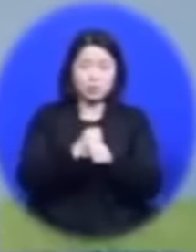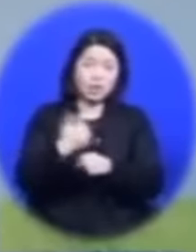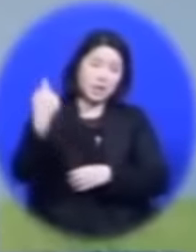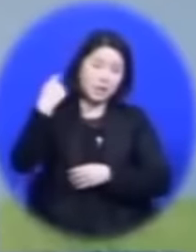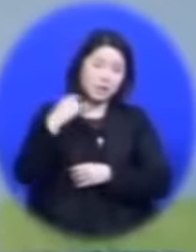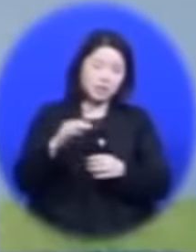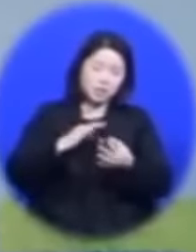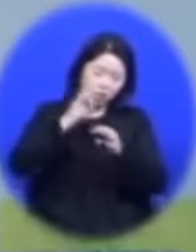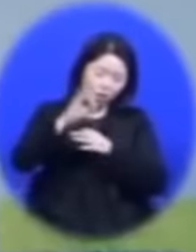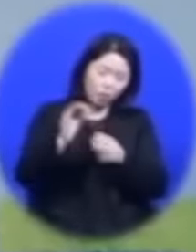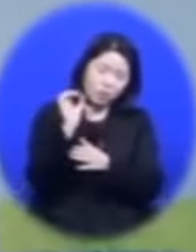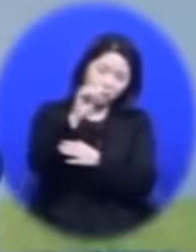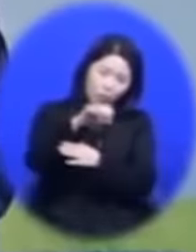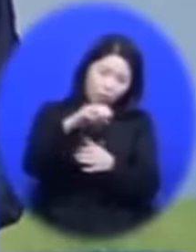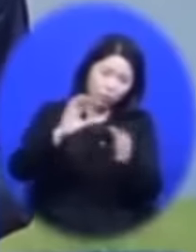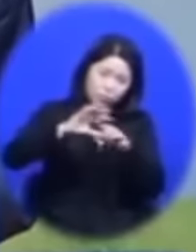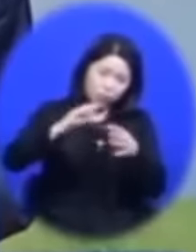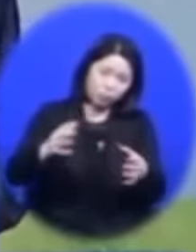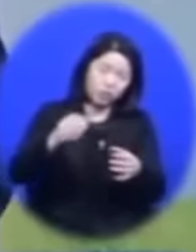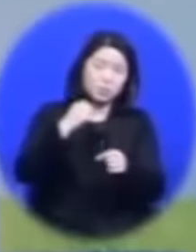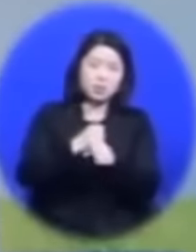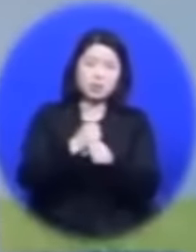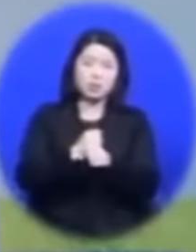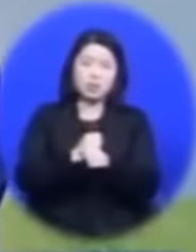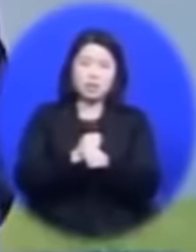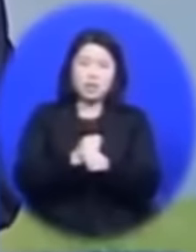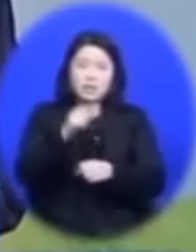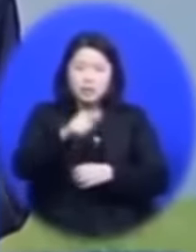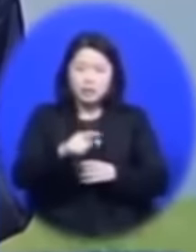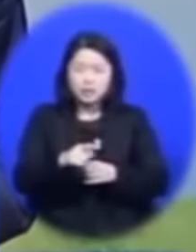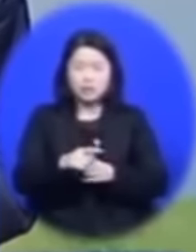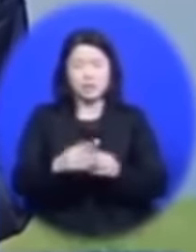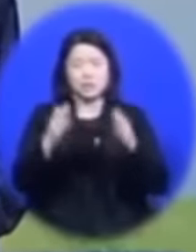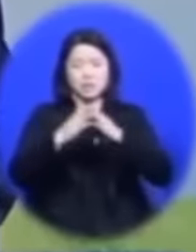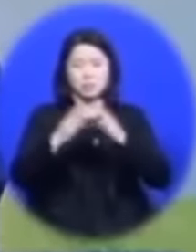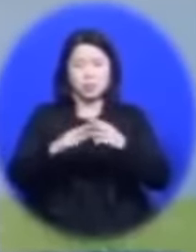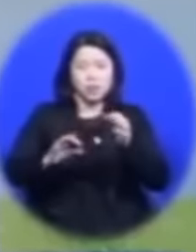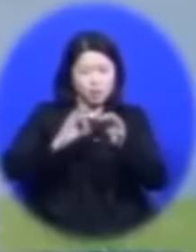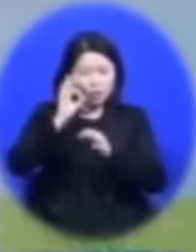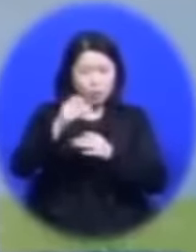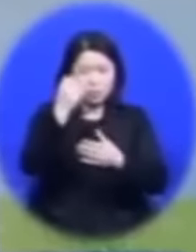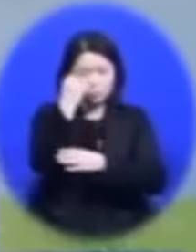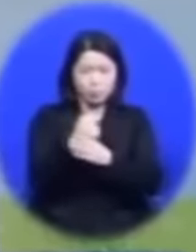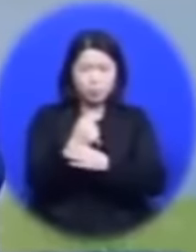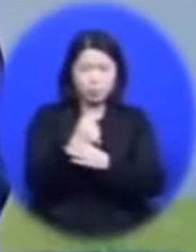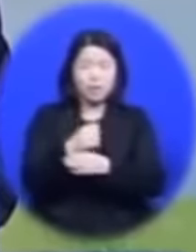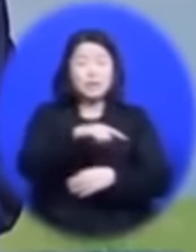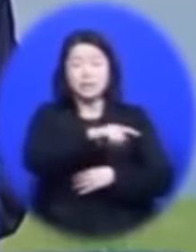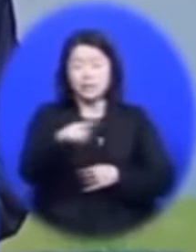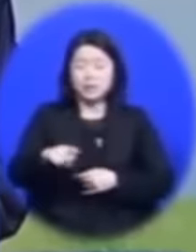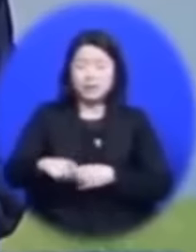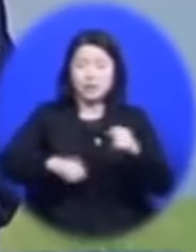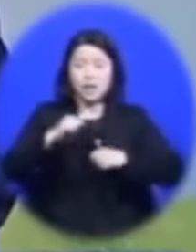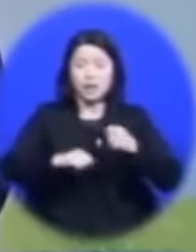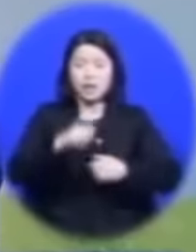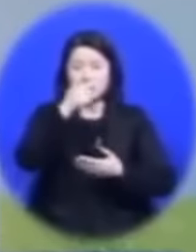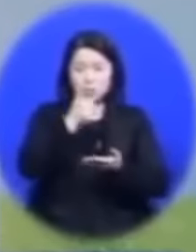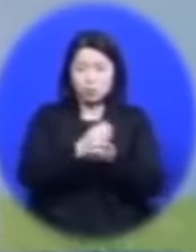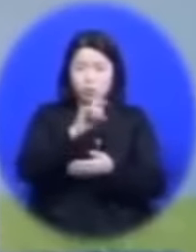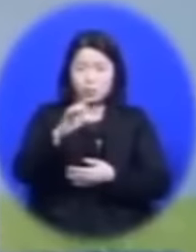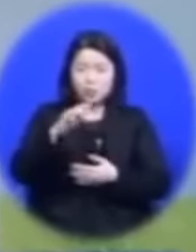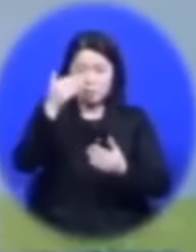영원히 굳게 해주소서, 25절에 그들의 집이 폐허가 되게 하소서, 27절에 그들이 저지른 죄악마다